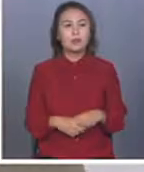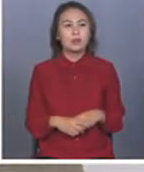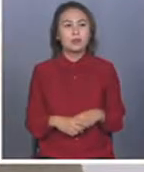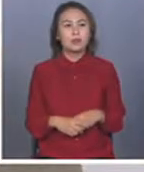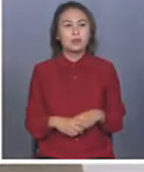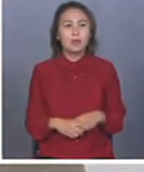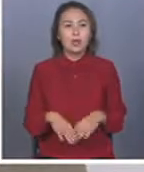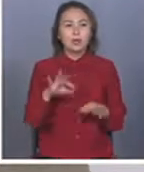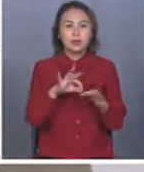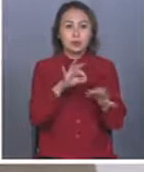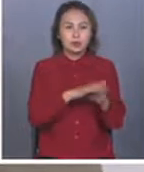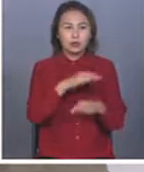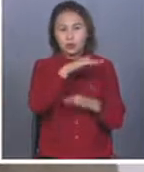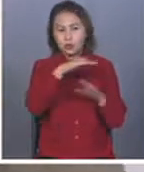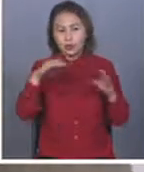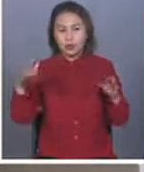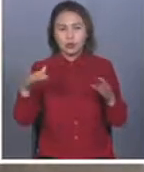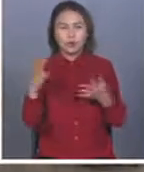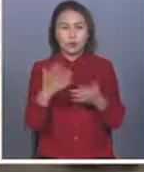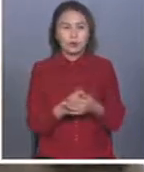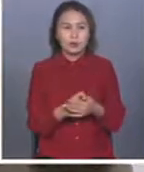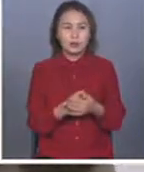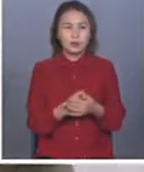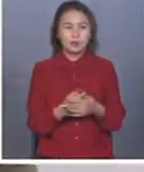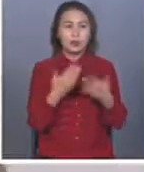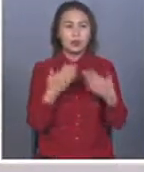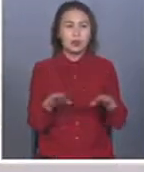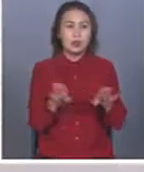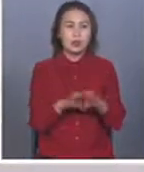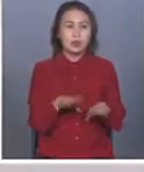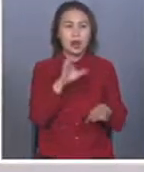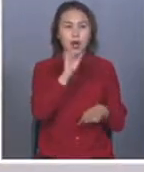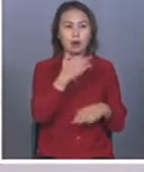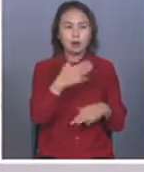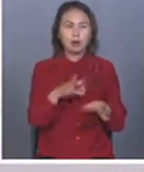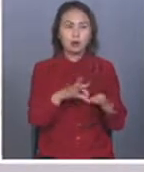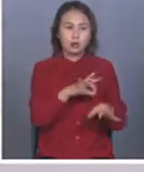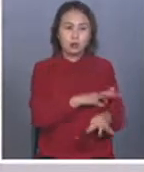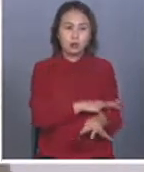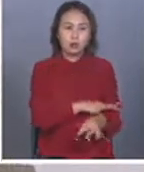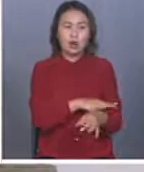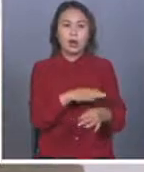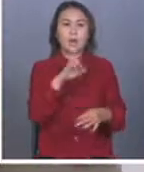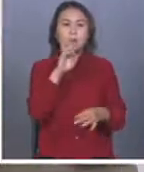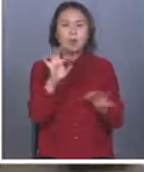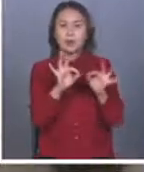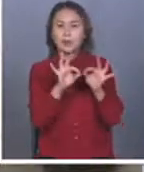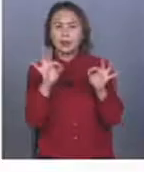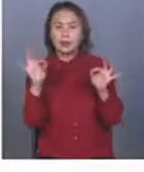Тік төртбұрыштың периметрін табыңыз. Бұл жерде әрине a дегеніміз ұзындығы, b дегеніміз ені